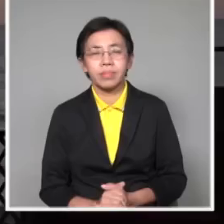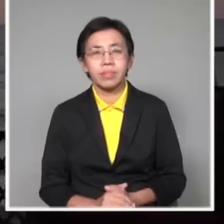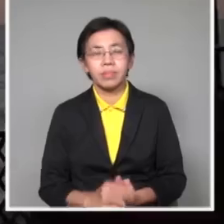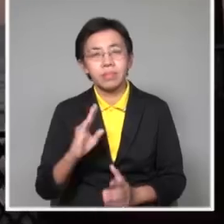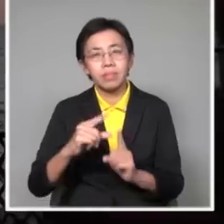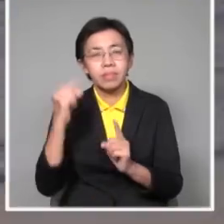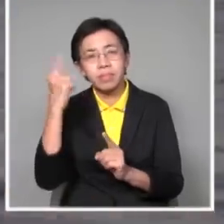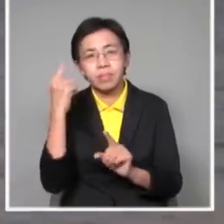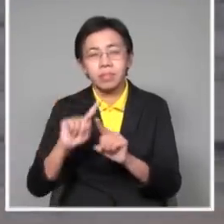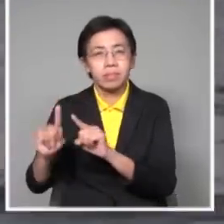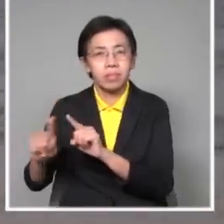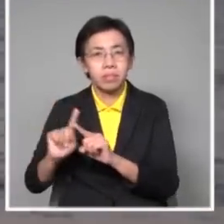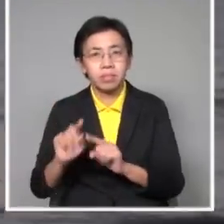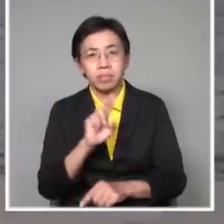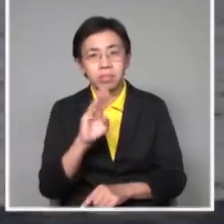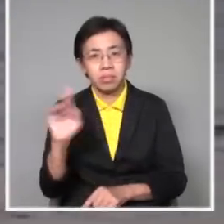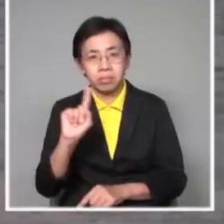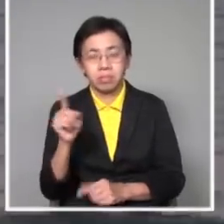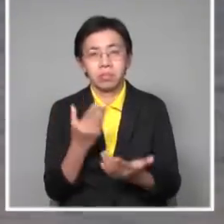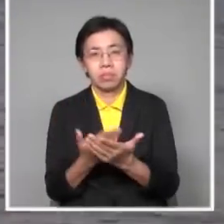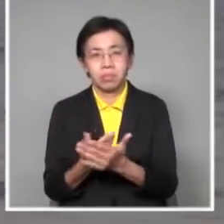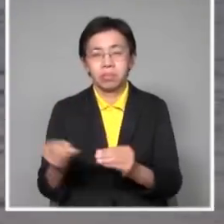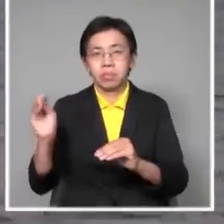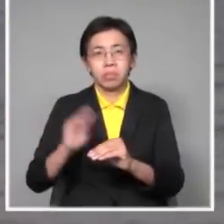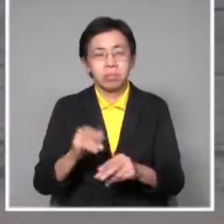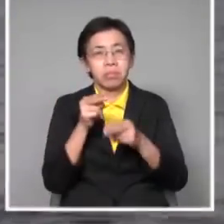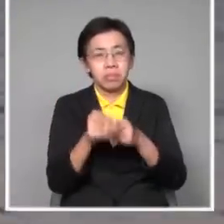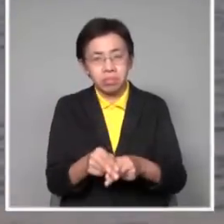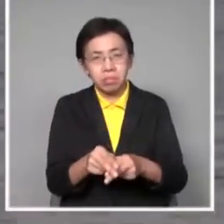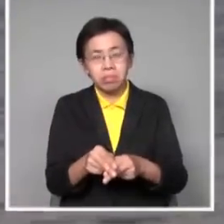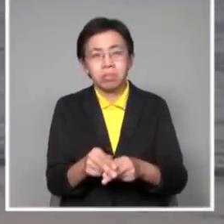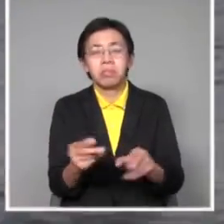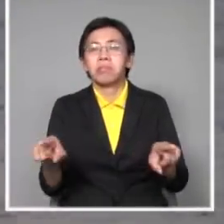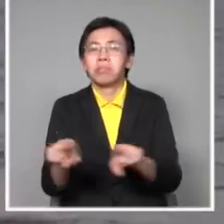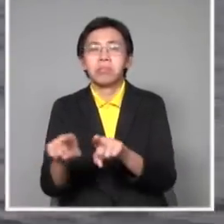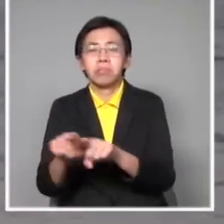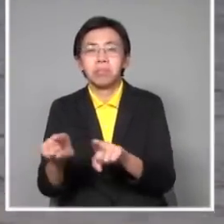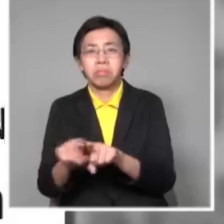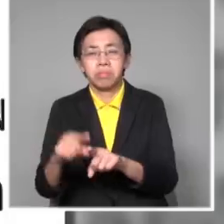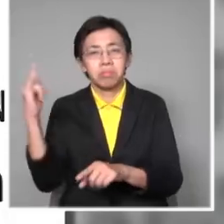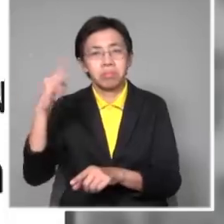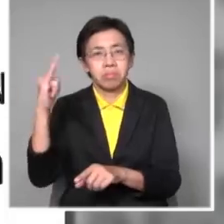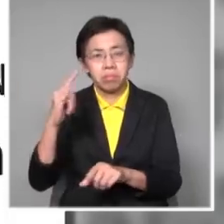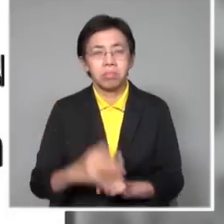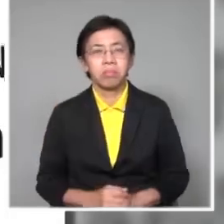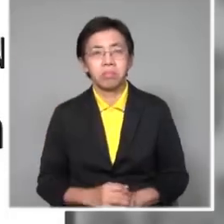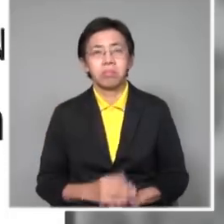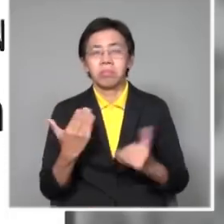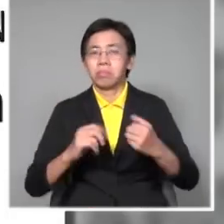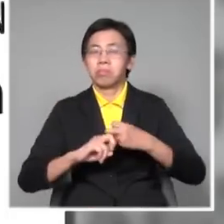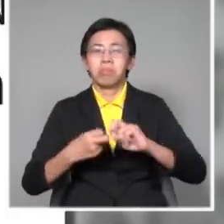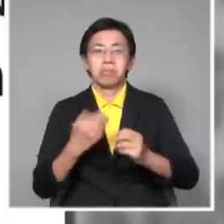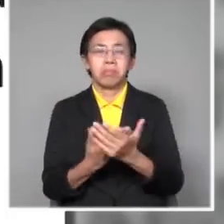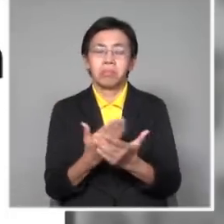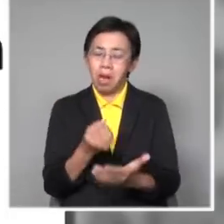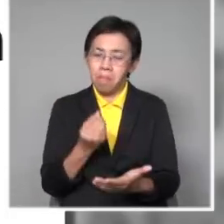งการบางแห่งใช้ระบบการปรับราคาอัตโนมัติแบบเดียวกันกับที่นั่งของสายการบินค่ะพบว่าราคา